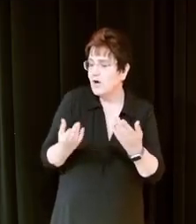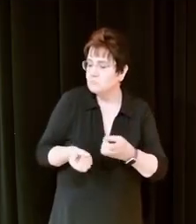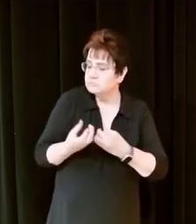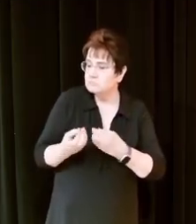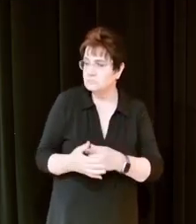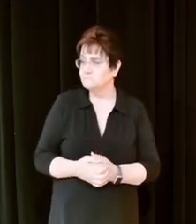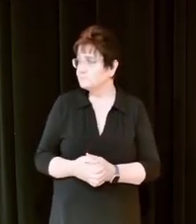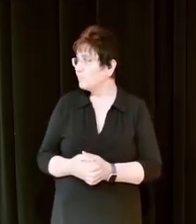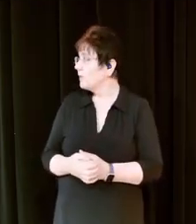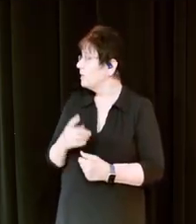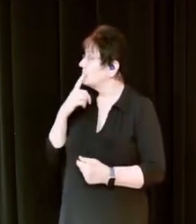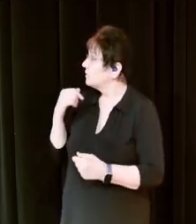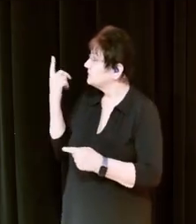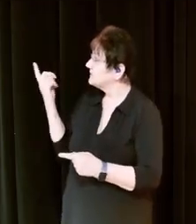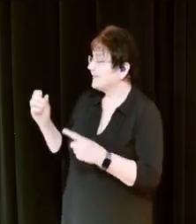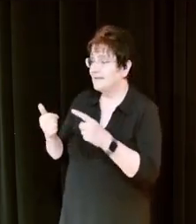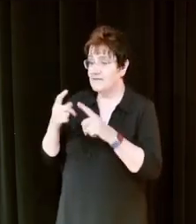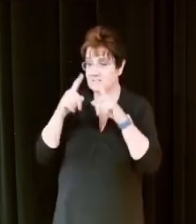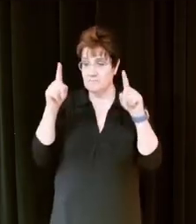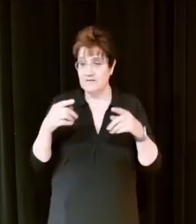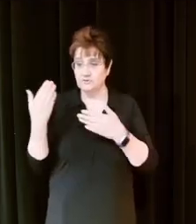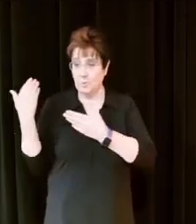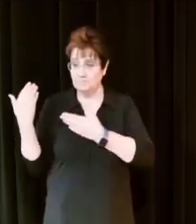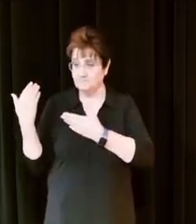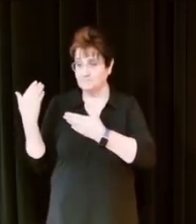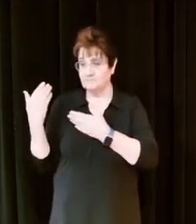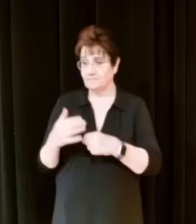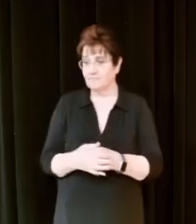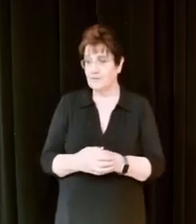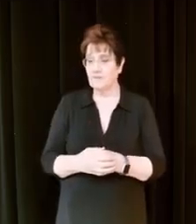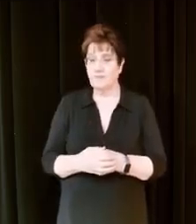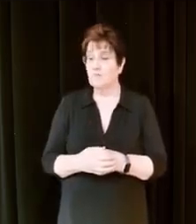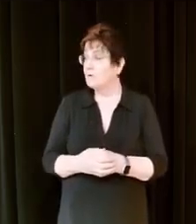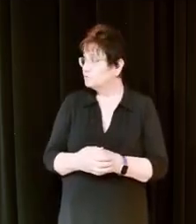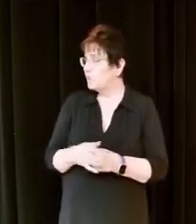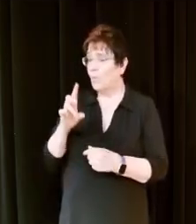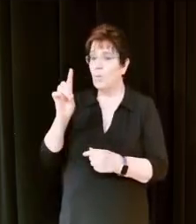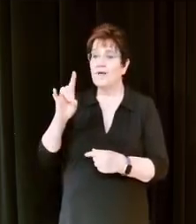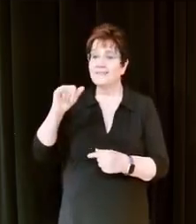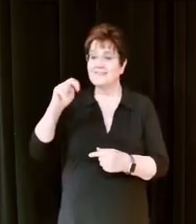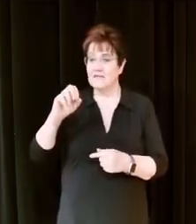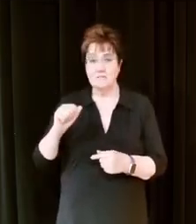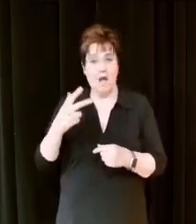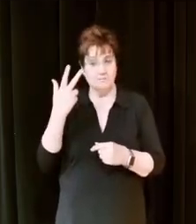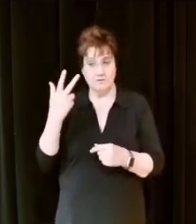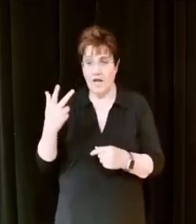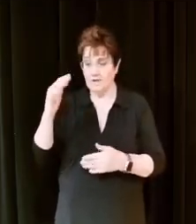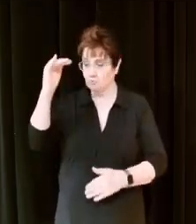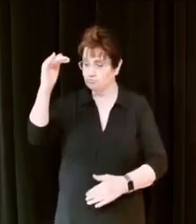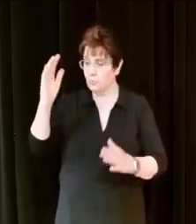Das kann ich überspringen. Das ist das erste Bild. Das ist ein DIN A3 Format, so groß. Das sind Wasserfarben.